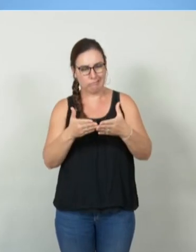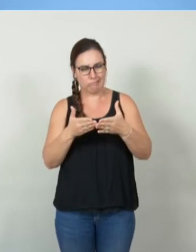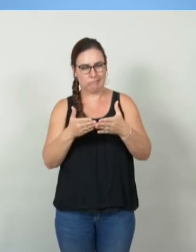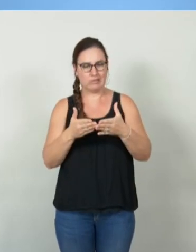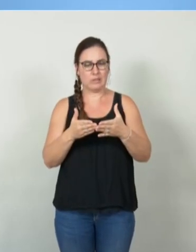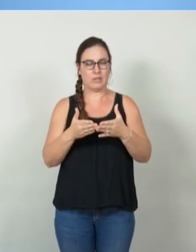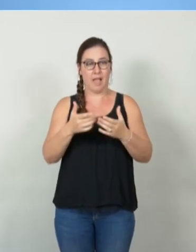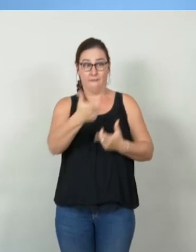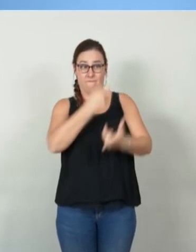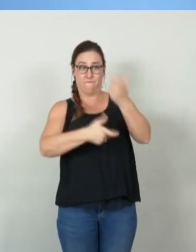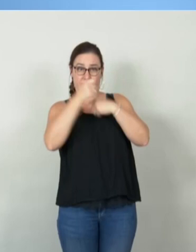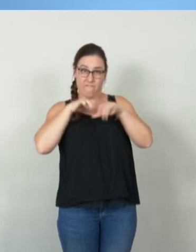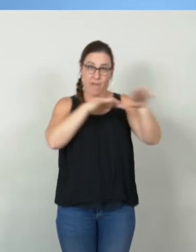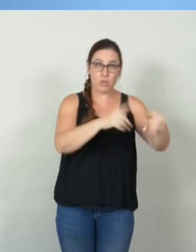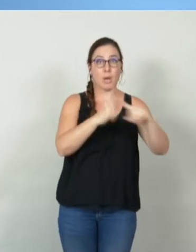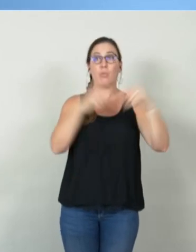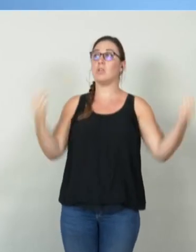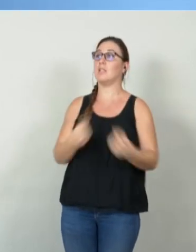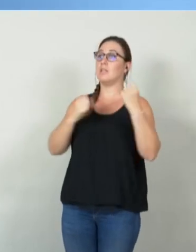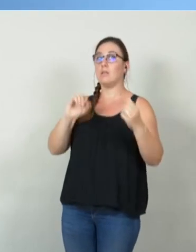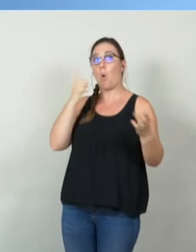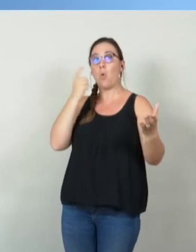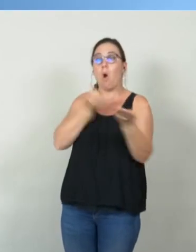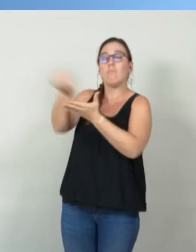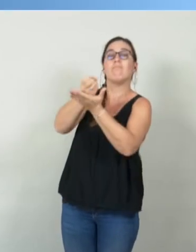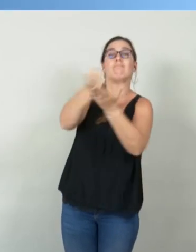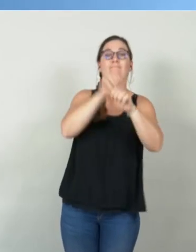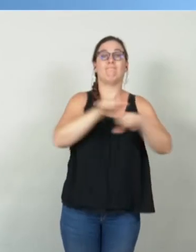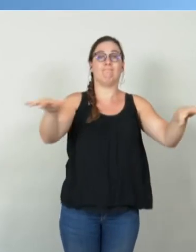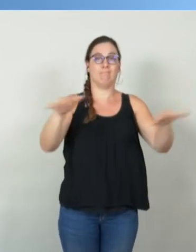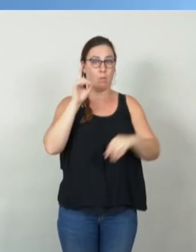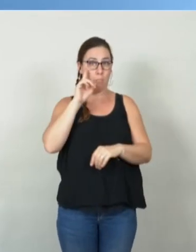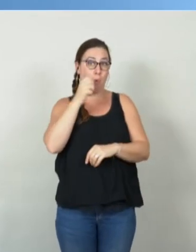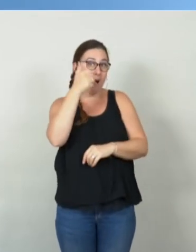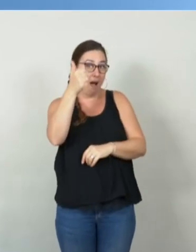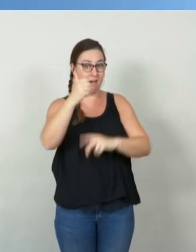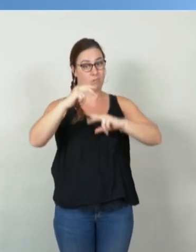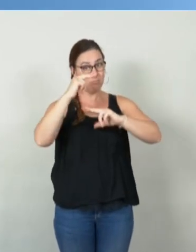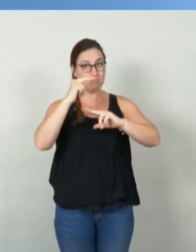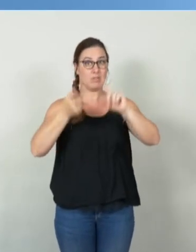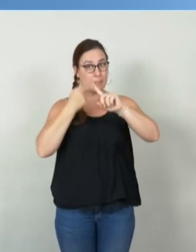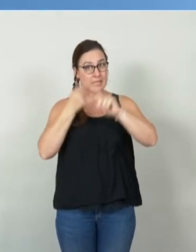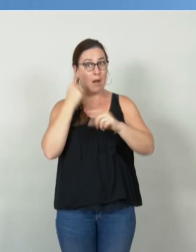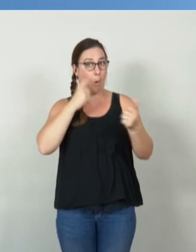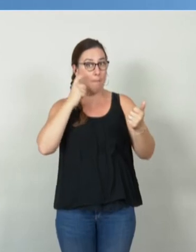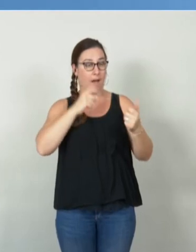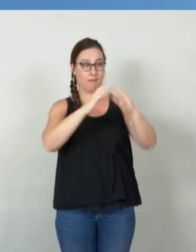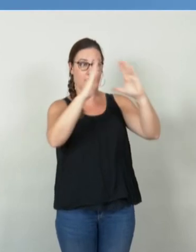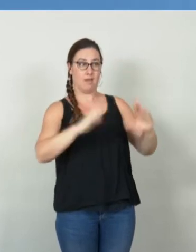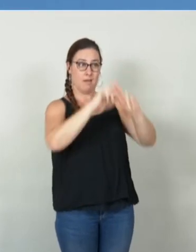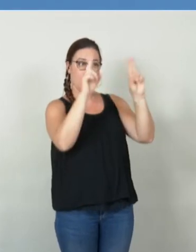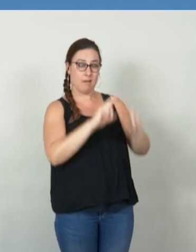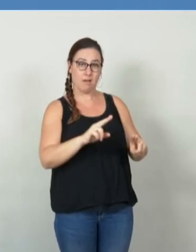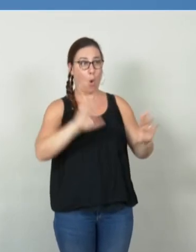voilà c'est un sujet qui mérite effectivement une rubrique à part entière puisque s'il y a bien un constat à faire c'est que la maison de l'international